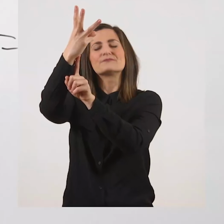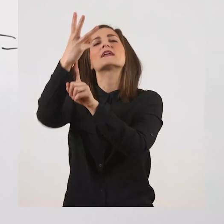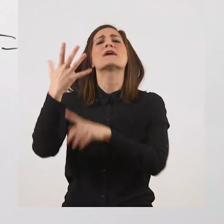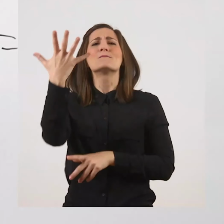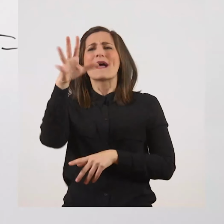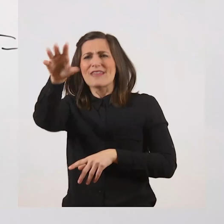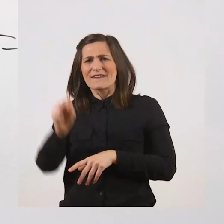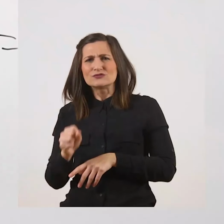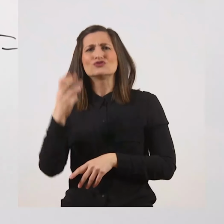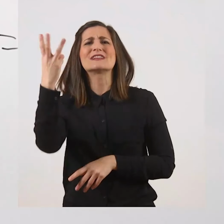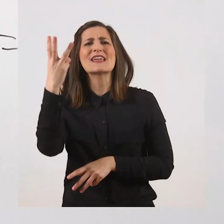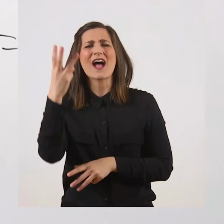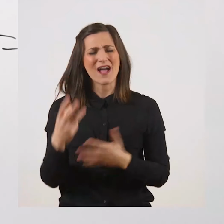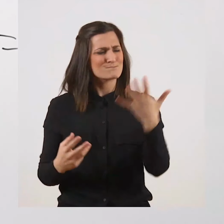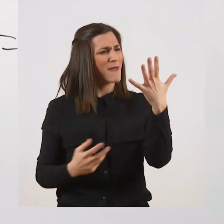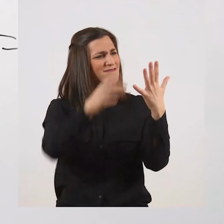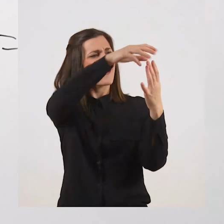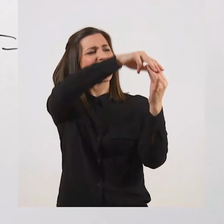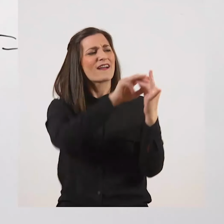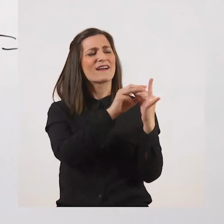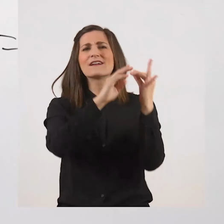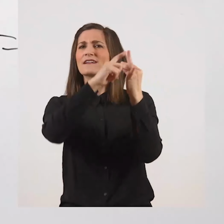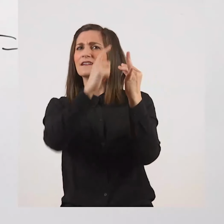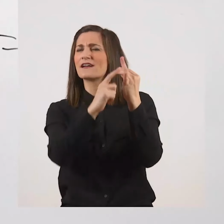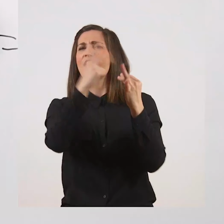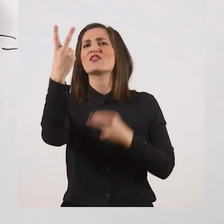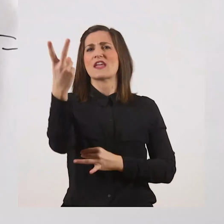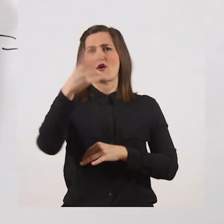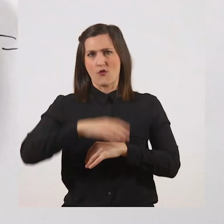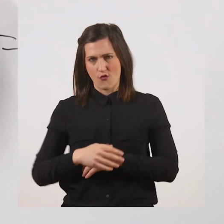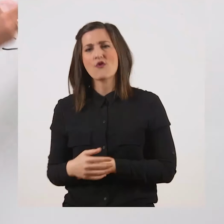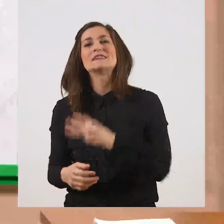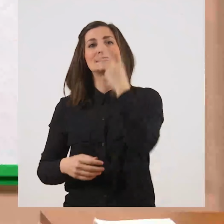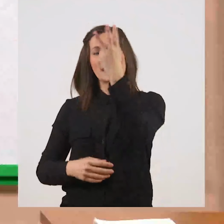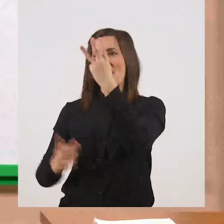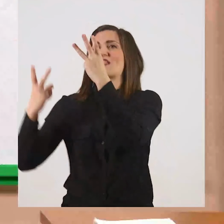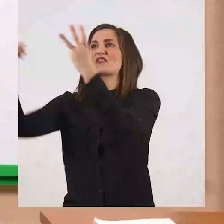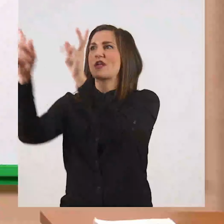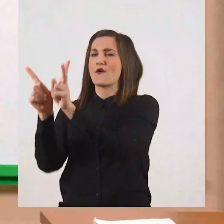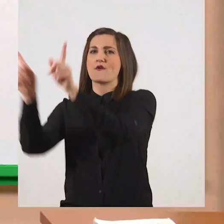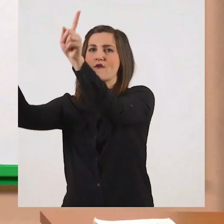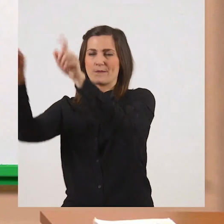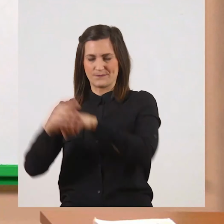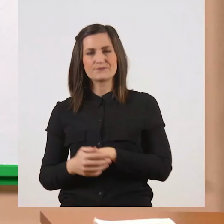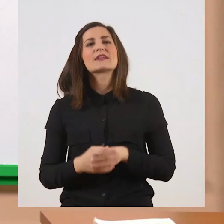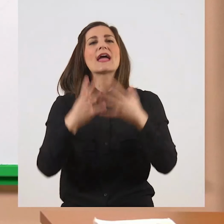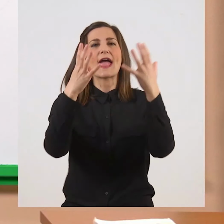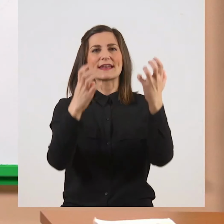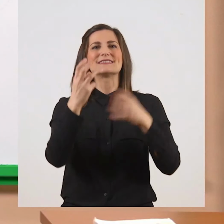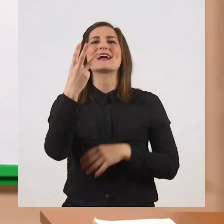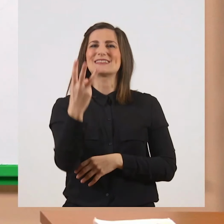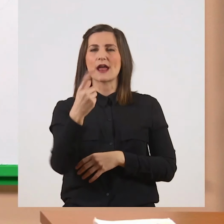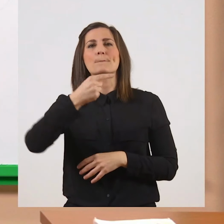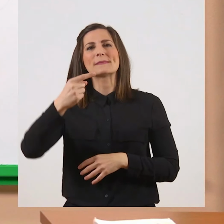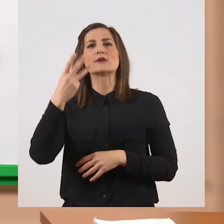να χρησιμοποιήσω και τα δαχτυλάκια μου, αν δυσκολεύομαι κάποιες φορές, μείναν άλλα 2. Πολύ ωραία. Και γράφω 93